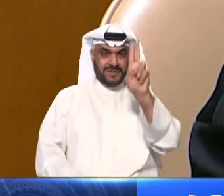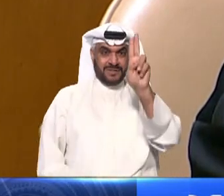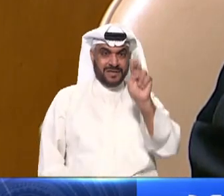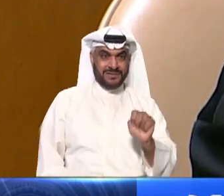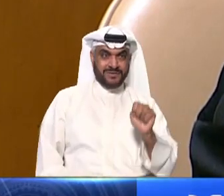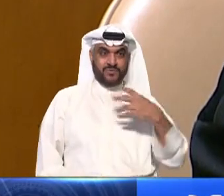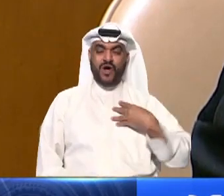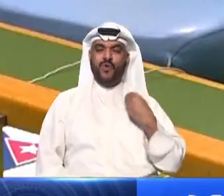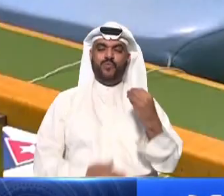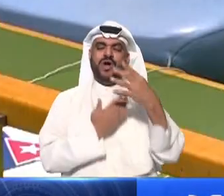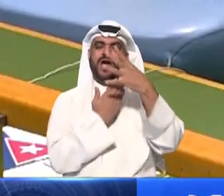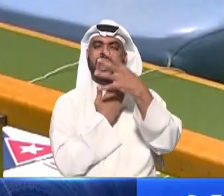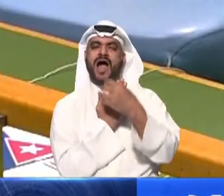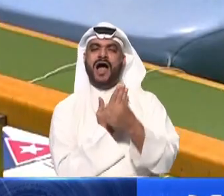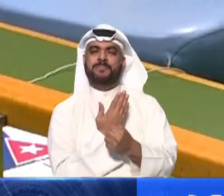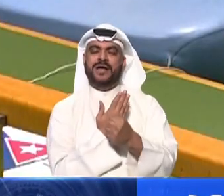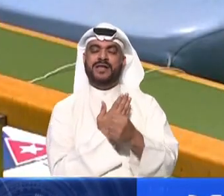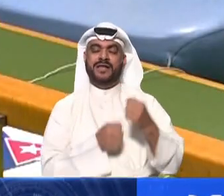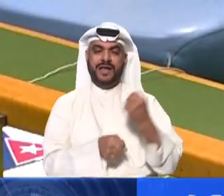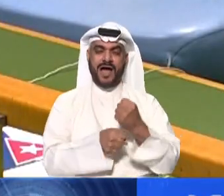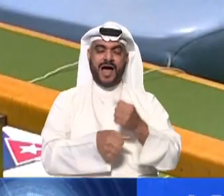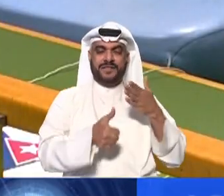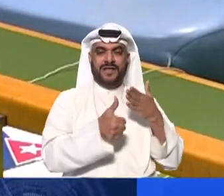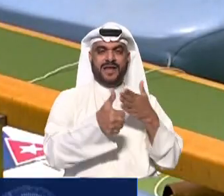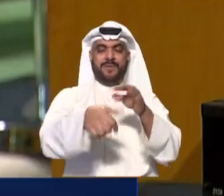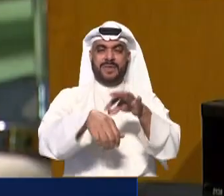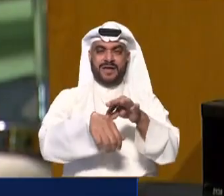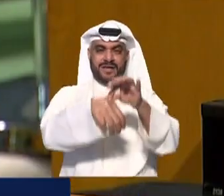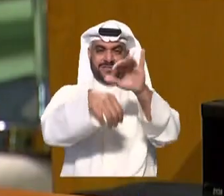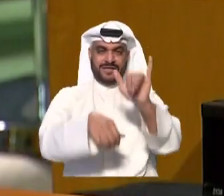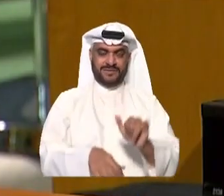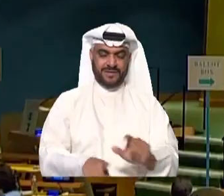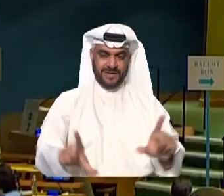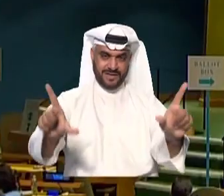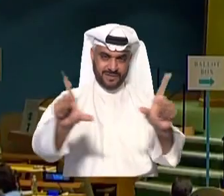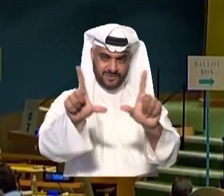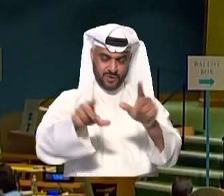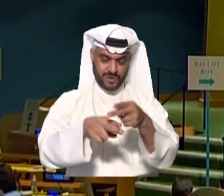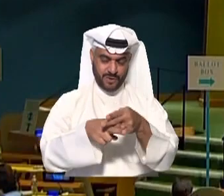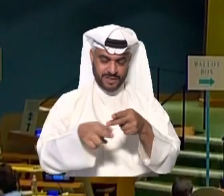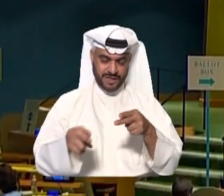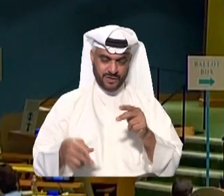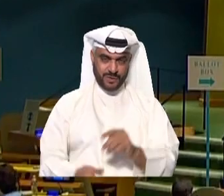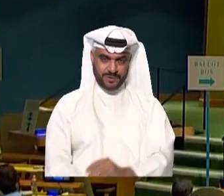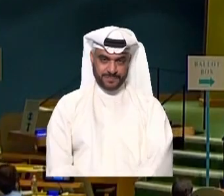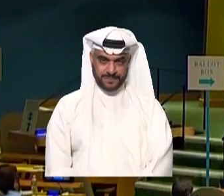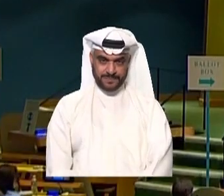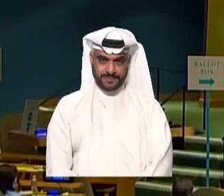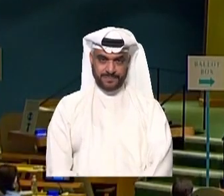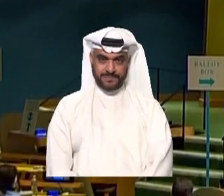العالمي لقائد العمل الإنساني. فهد التركي، تلفزيون دولة الكويت.